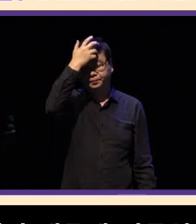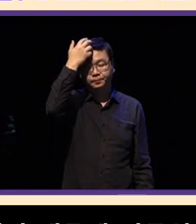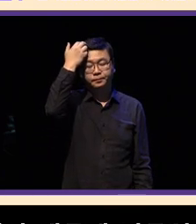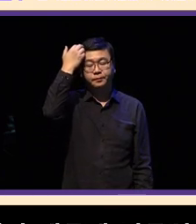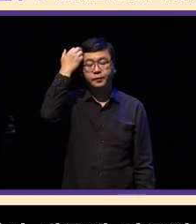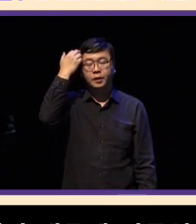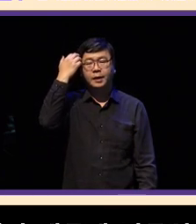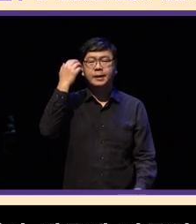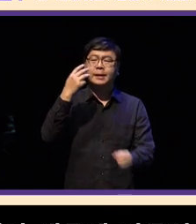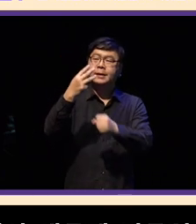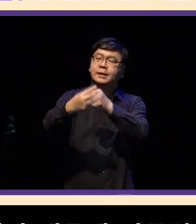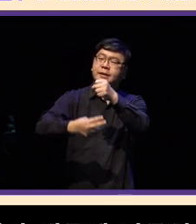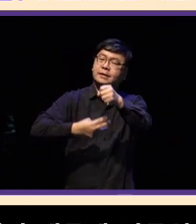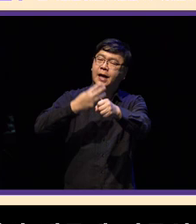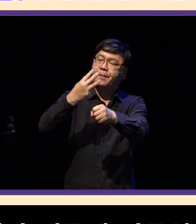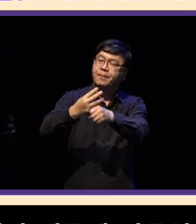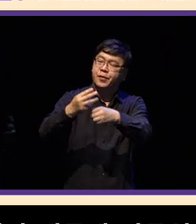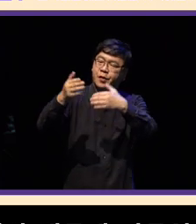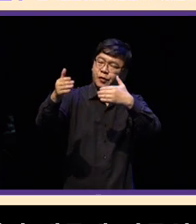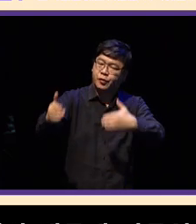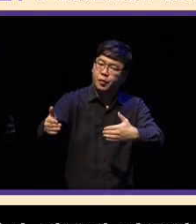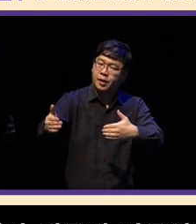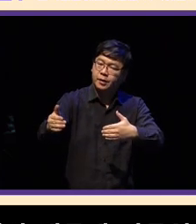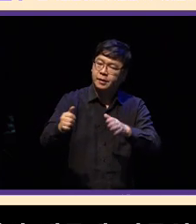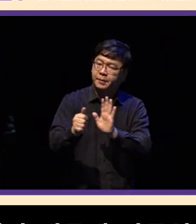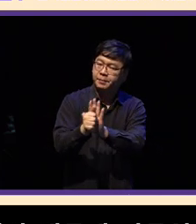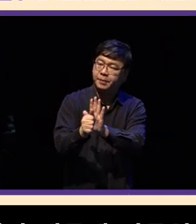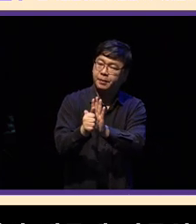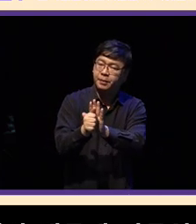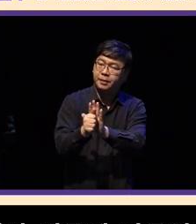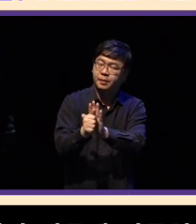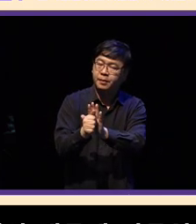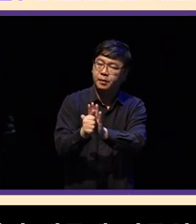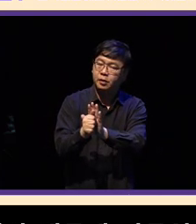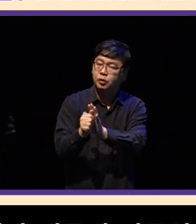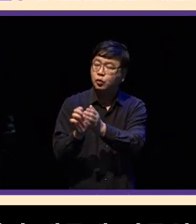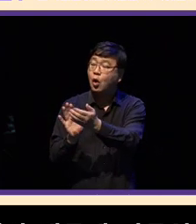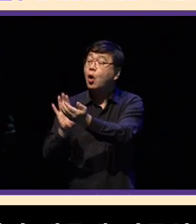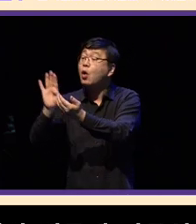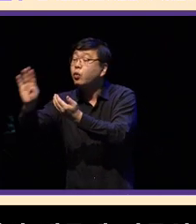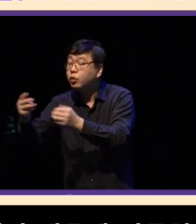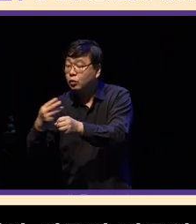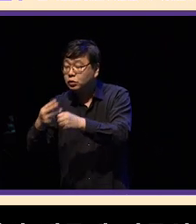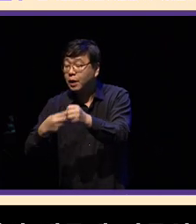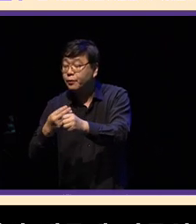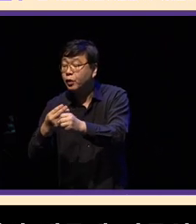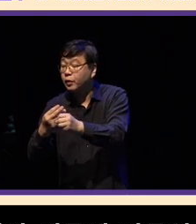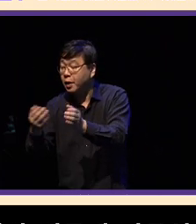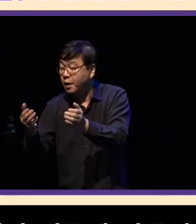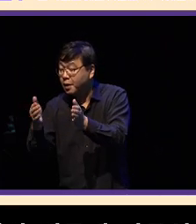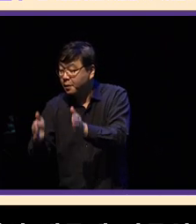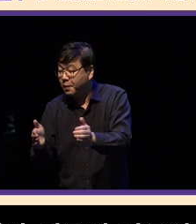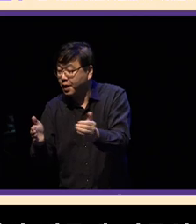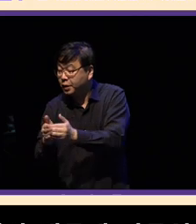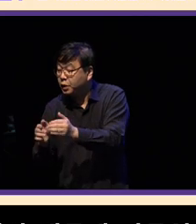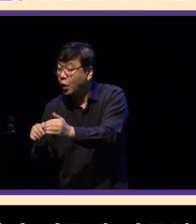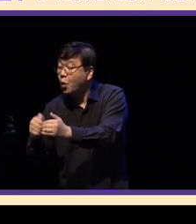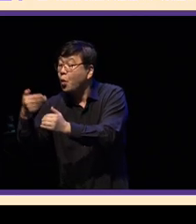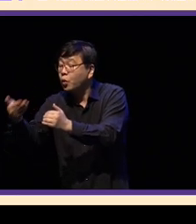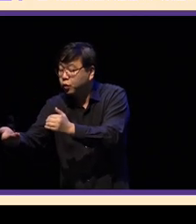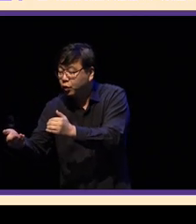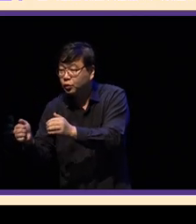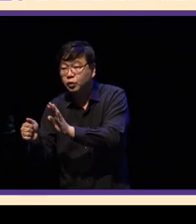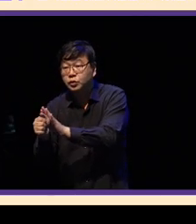저희가 3개년 정도는 좀 집중적으로 지원하고 그 이후에도 예산이 허락하는 좀 더 지속적으로 이렇게 지원될 수 있도록